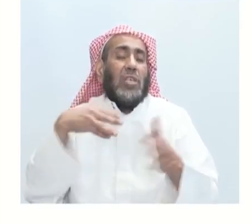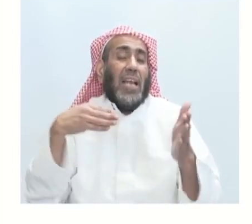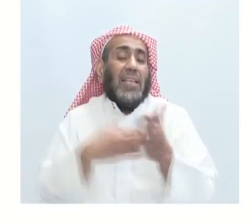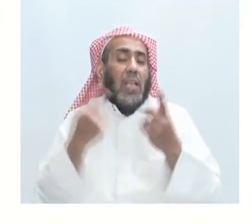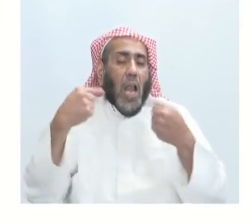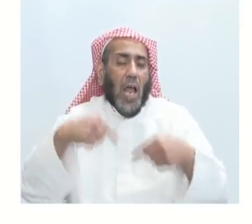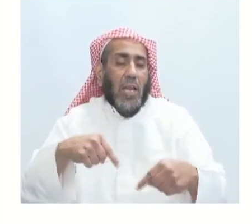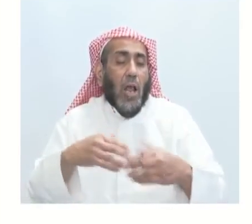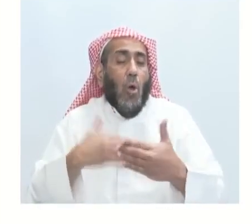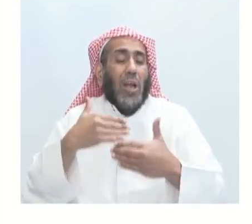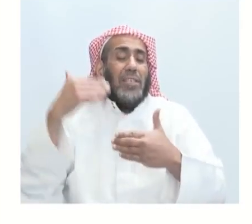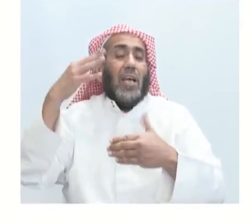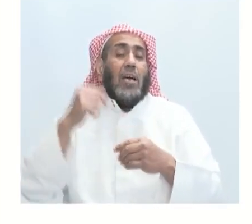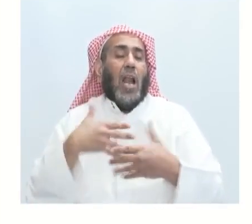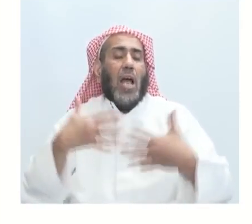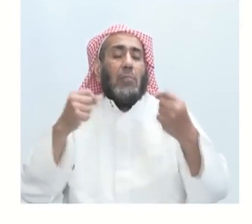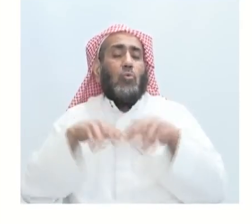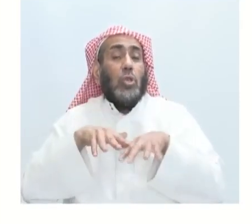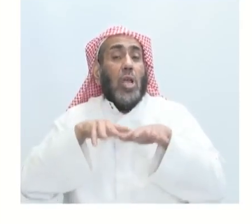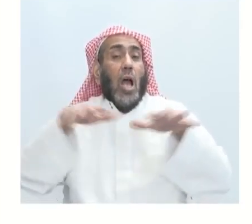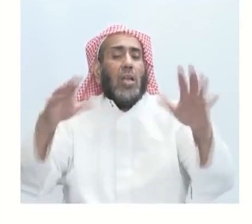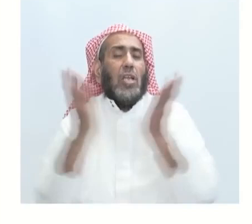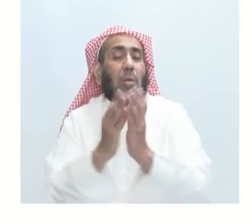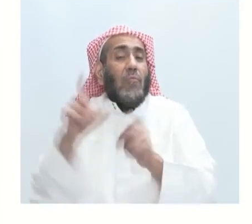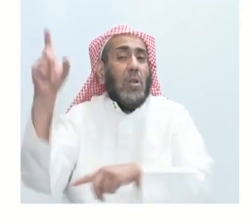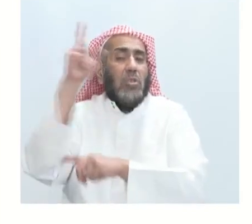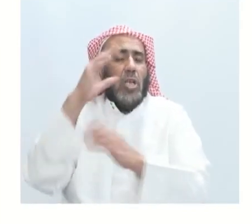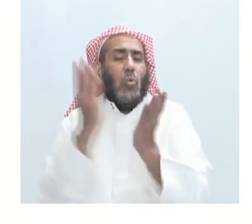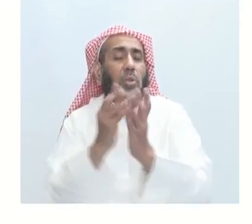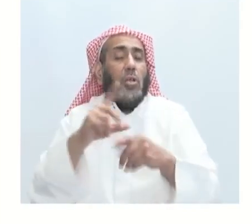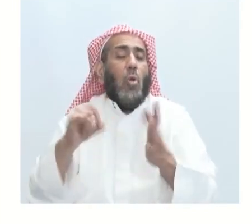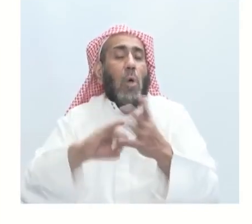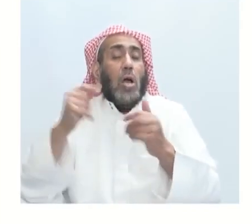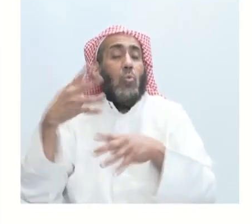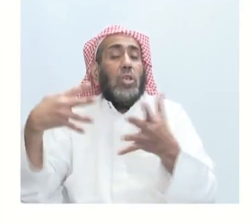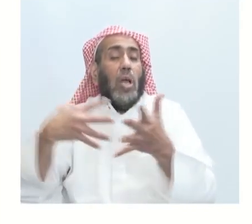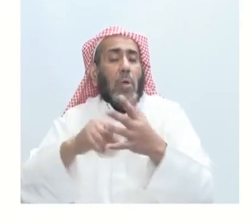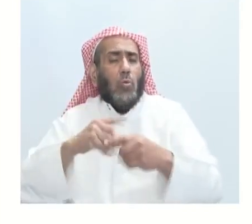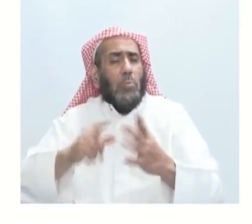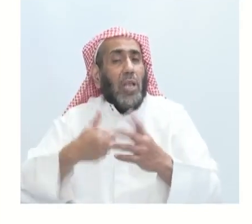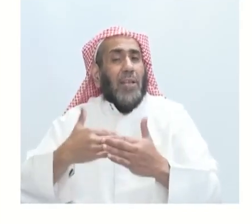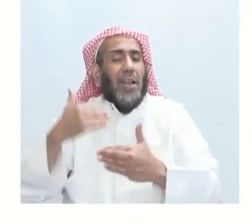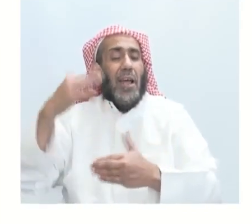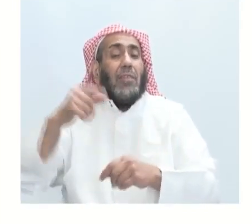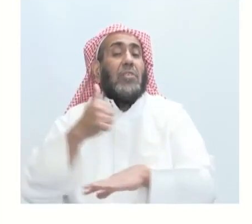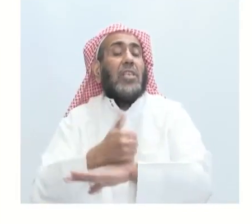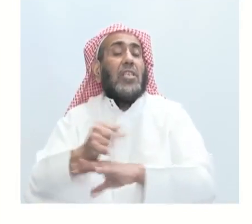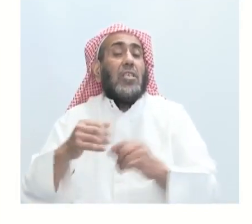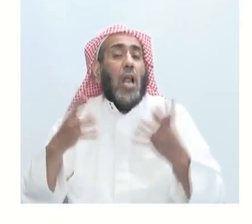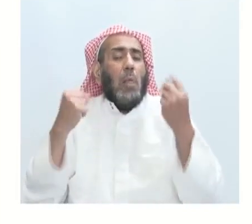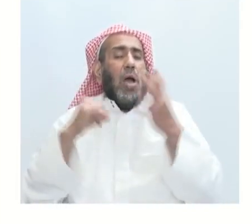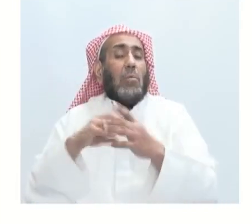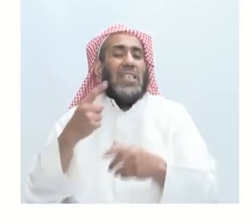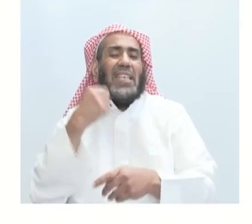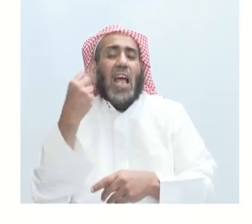الان هي عوامل ازدهار الادب الحديث في انتشار التعليم في المساجد والمدارس والمعاهد والجامعات وبدايه النهضه في تاسيس المعاهد العلميه من